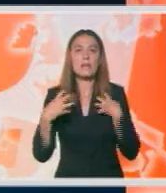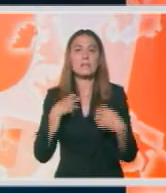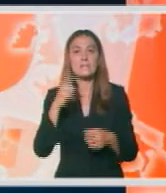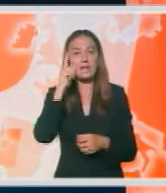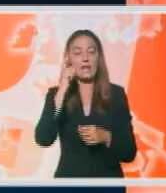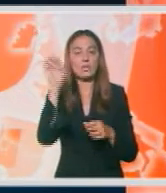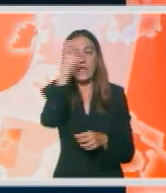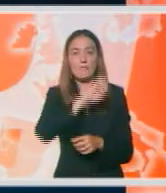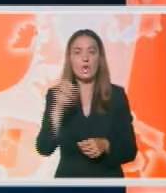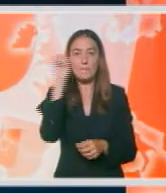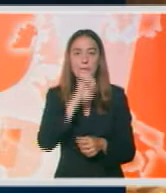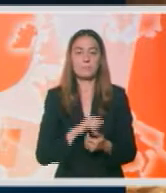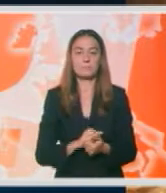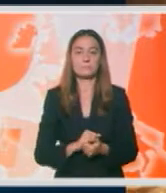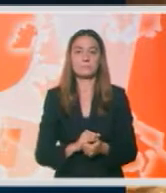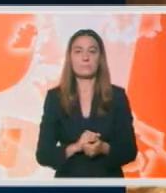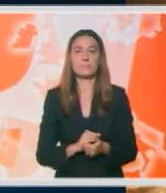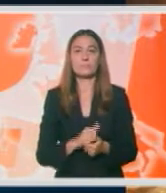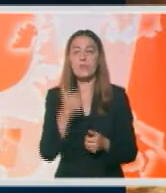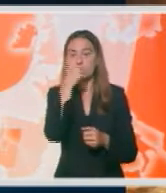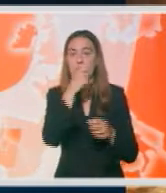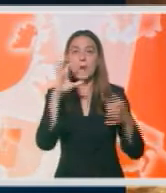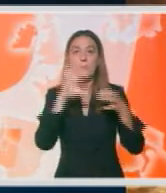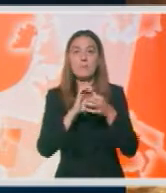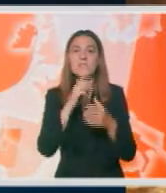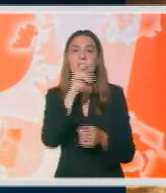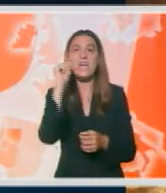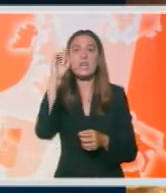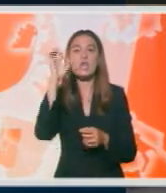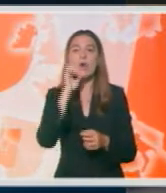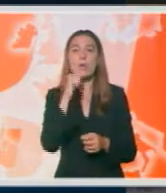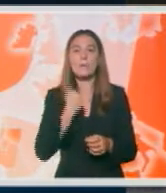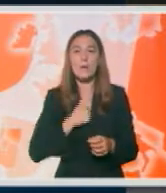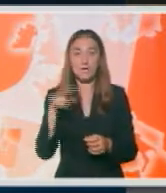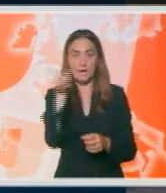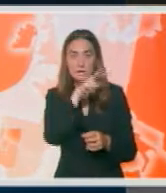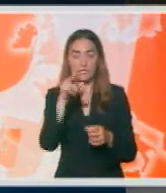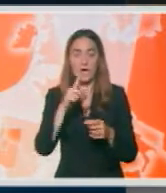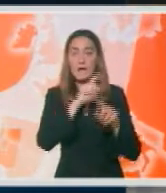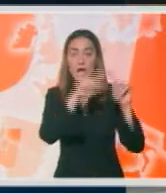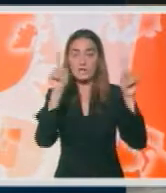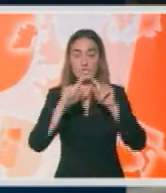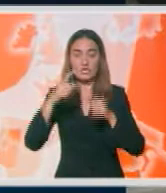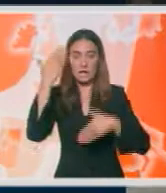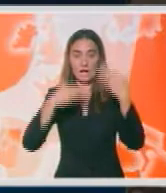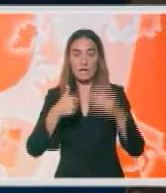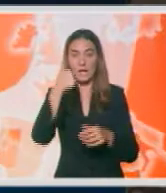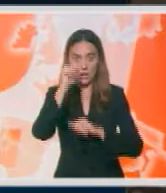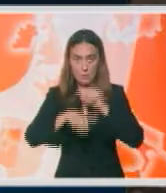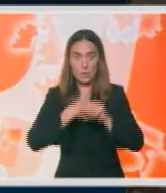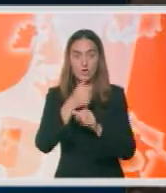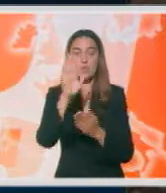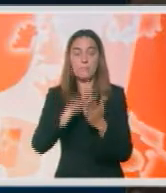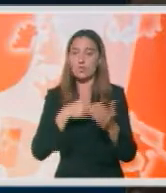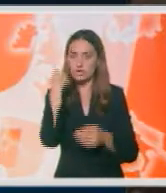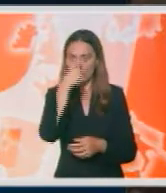gradova Evrope. Šta povezuje Rio de Janeiro i Vrnjačku banju? Ova dva po svemu različita grada jednom godišnje počinju